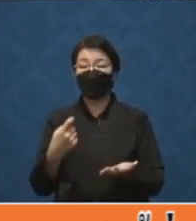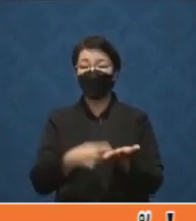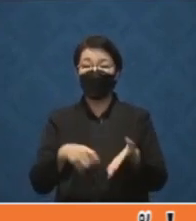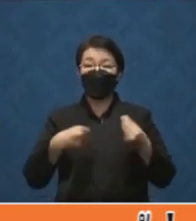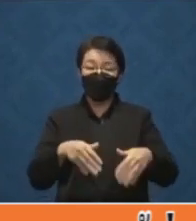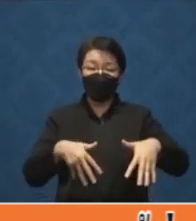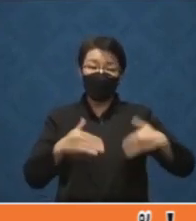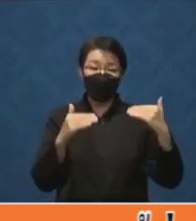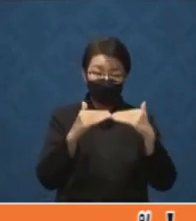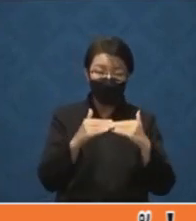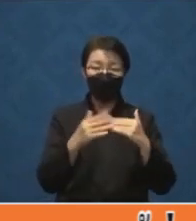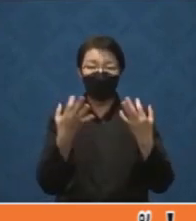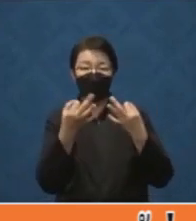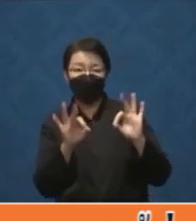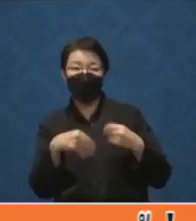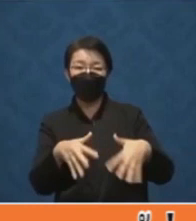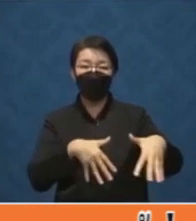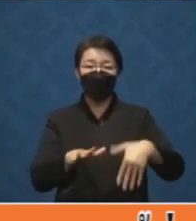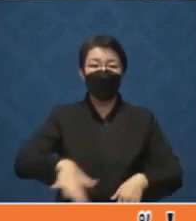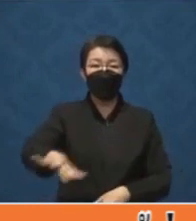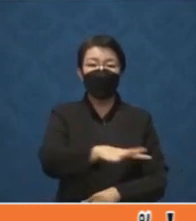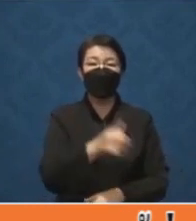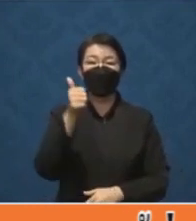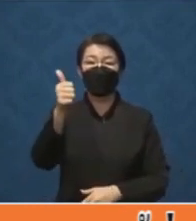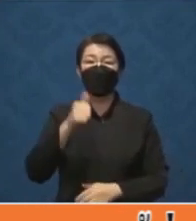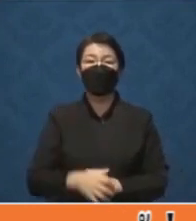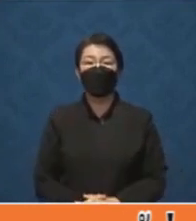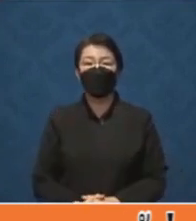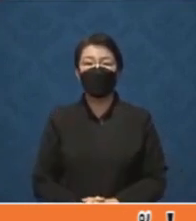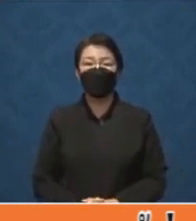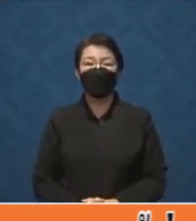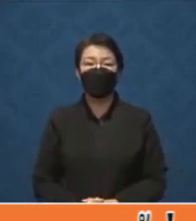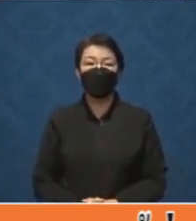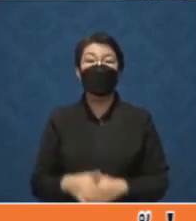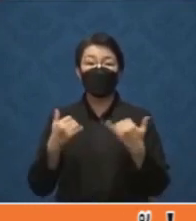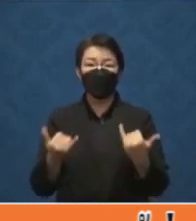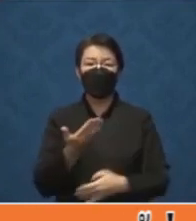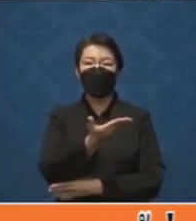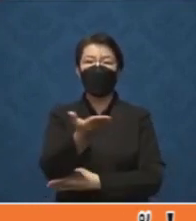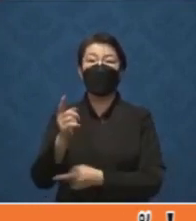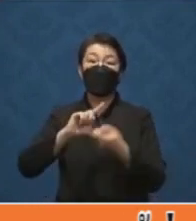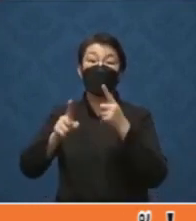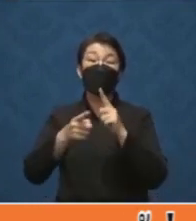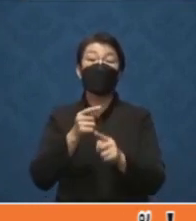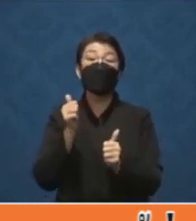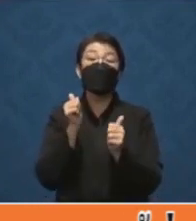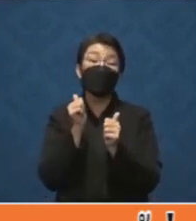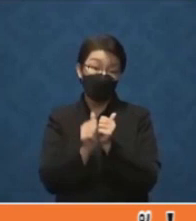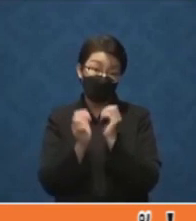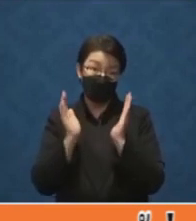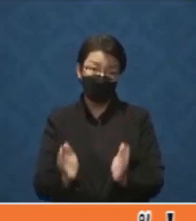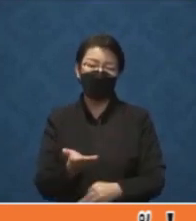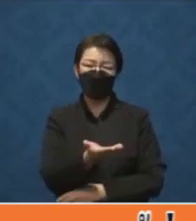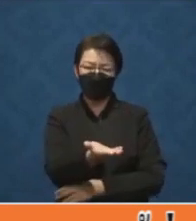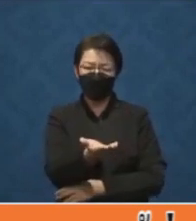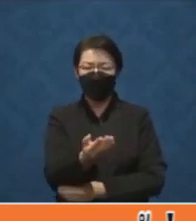ประกันสิทธิเสรีภาพของประชาชนไปด้วยกันได้อย่างดีท่านประธานครับขอให้เพื่อนสมาชิกทุก